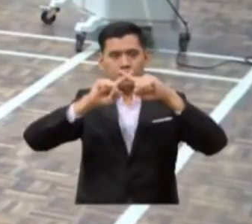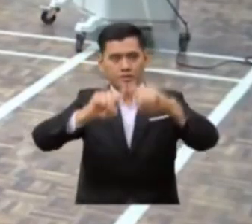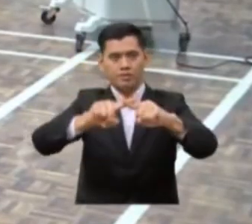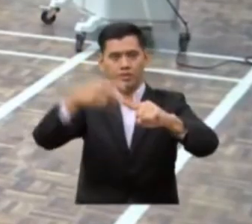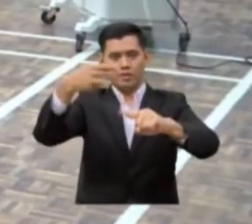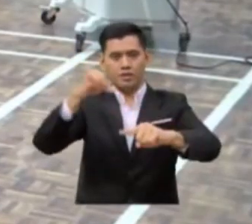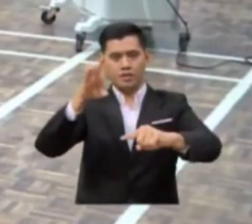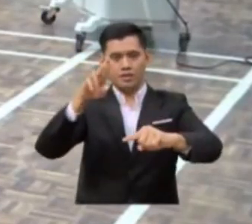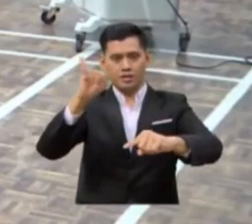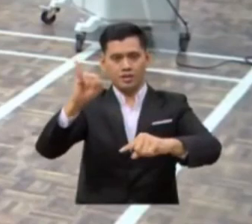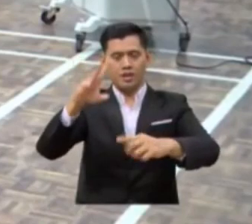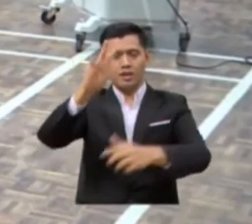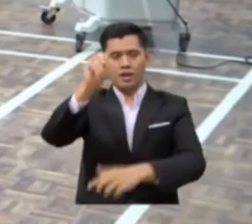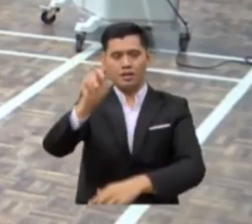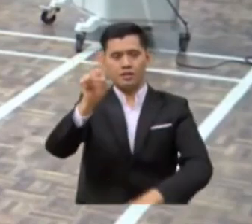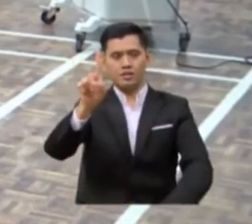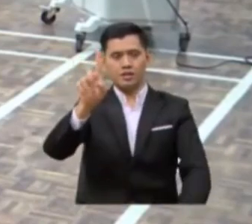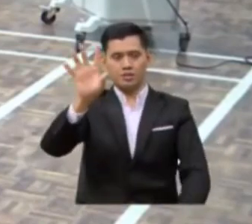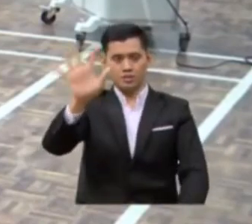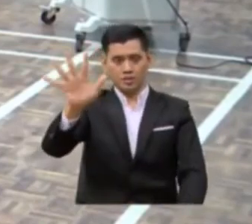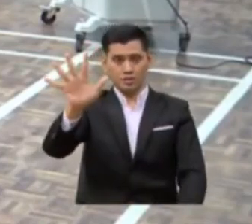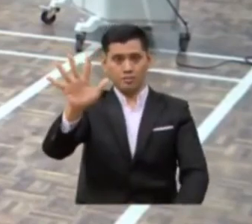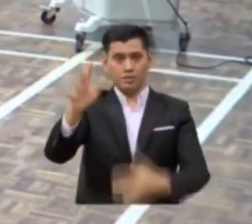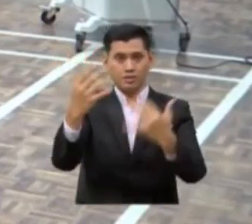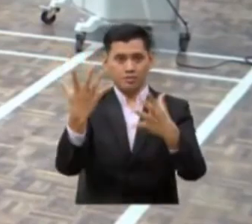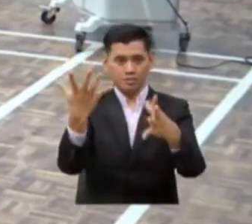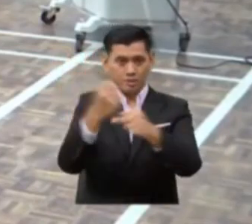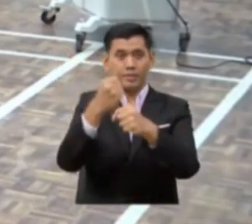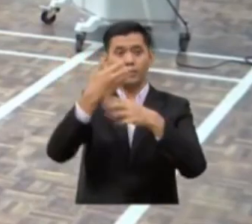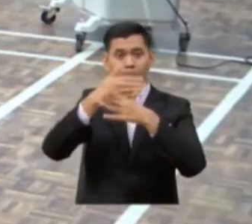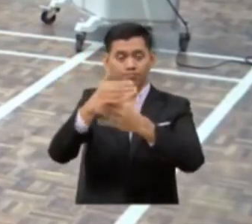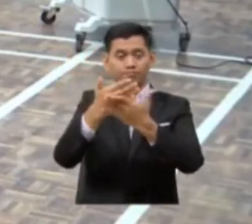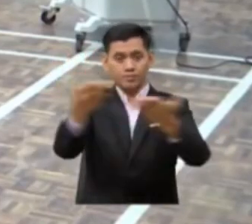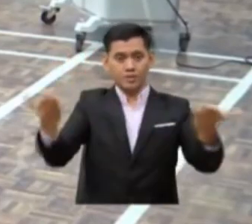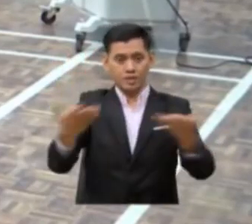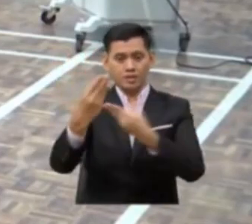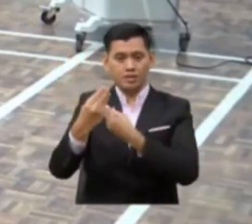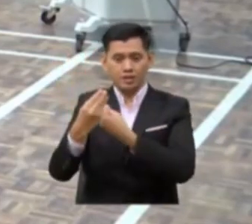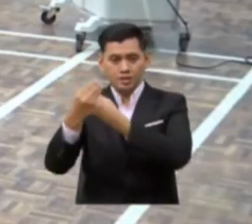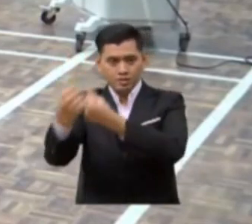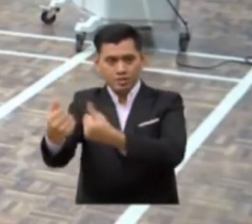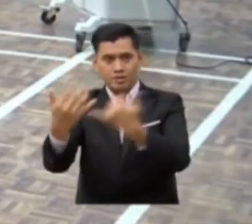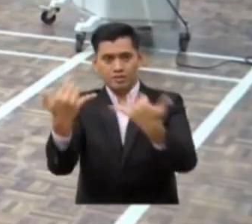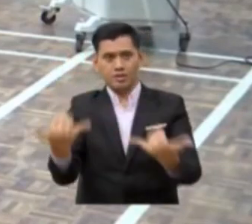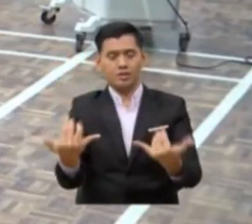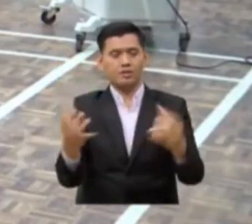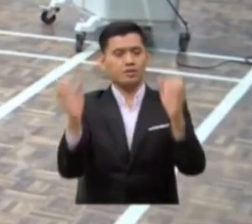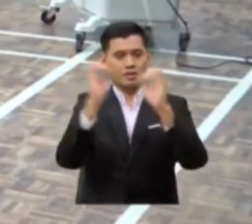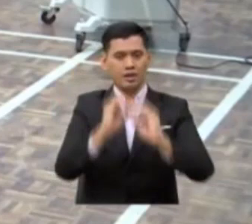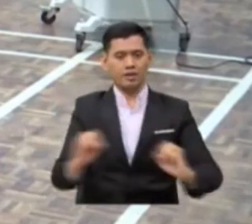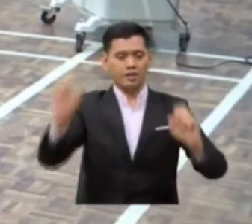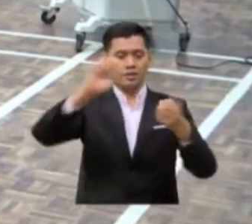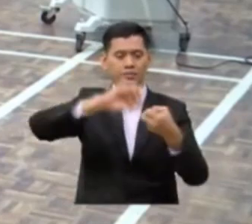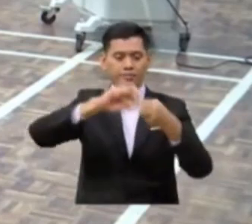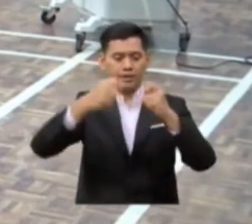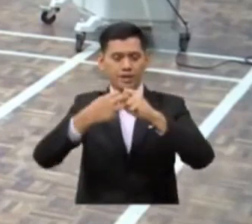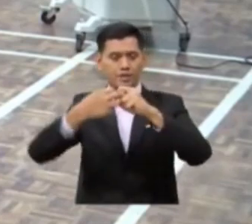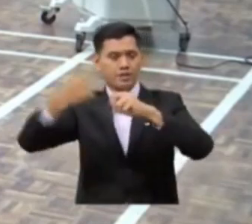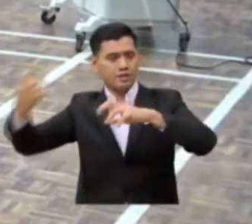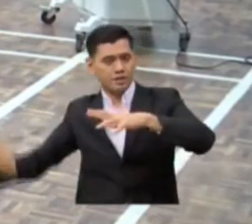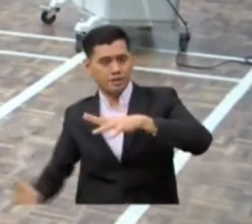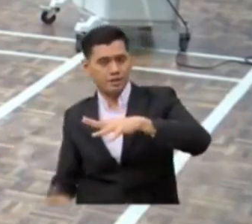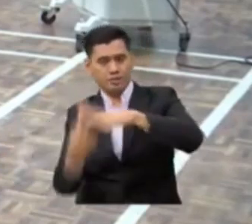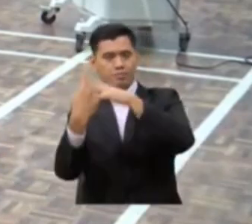Hadari N15 Juwaseh ini dapat saya kongsikan ketika ini berjalan lancar dan tiada insiden yang orang kata